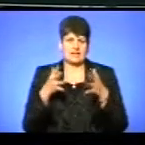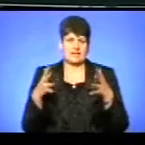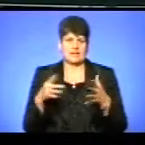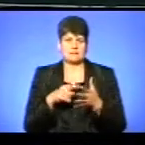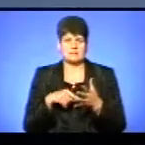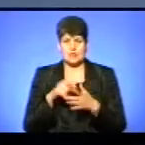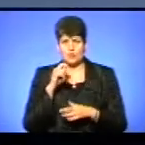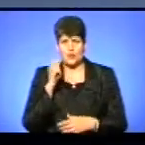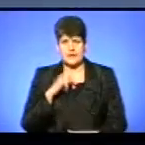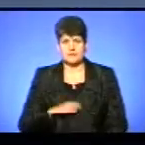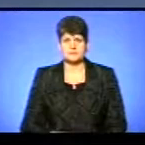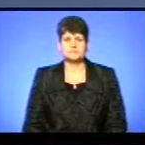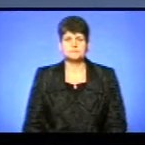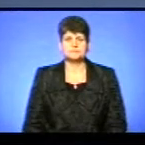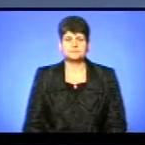України.